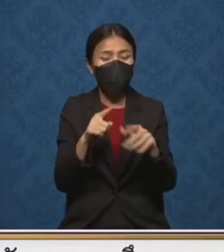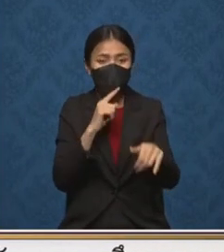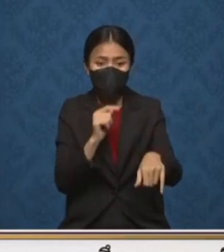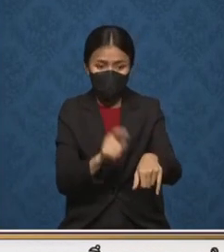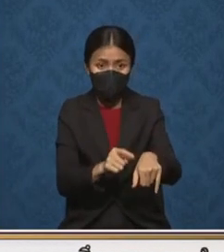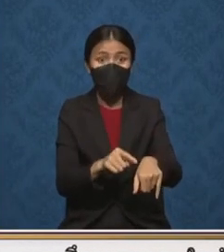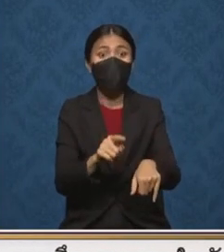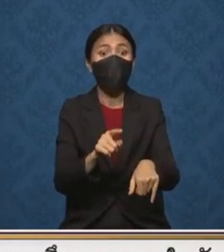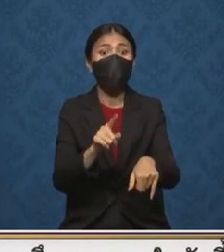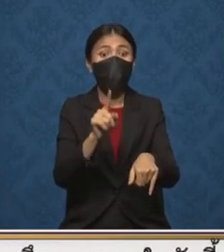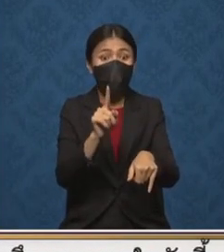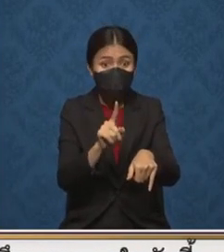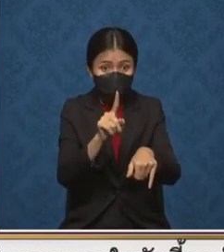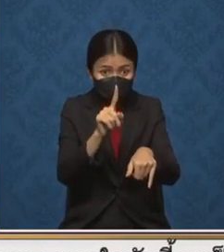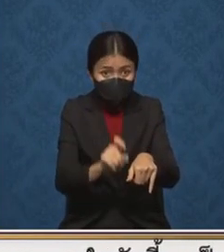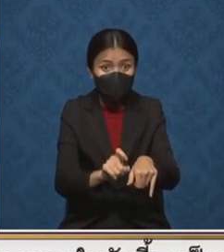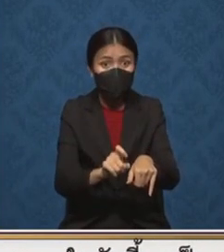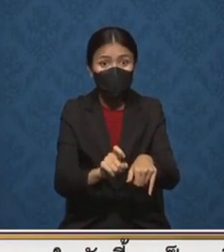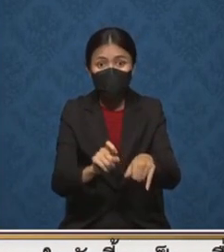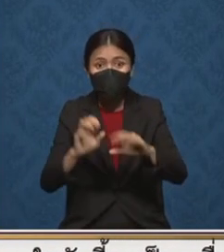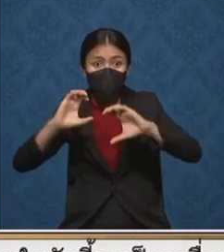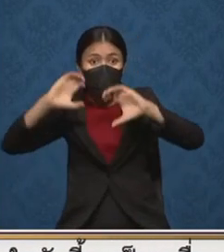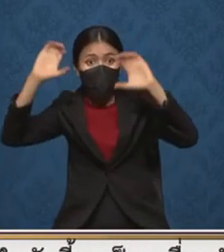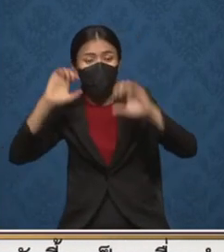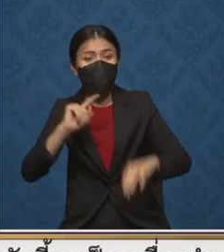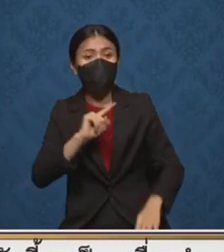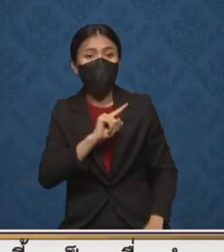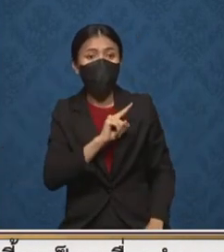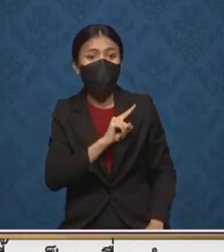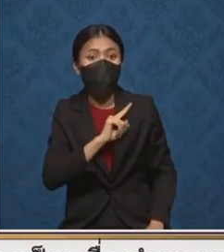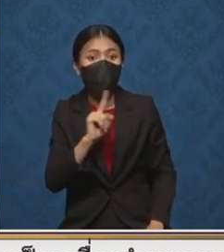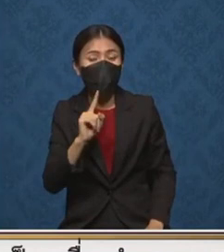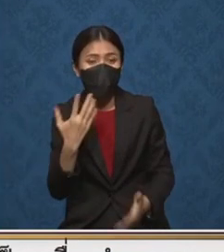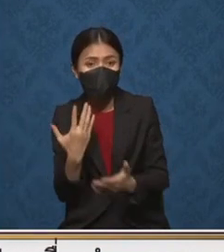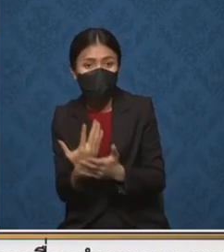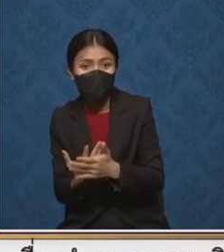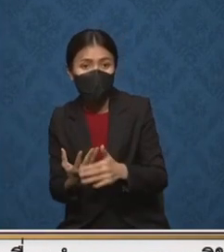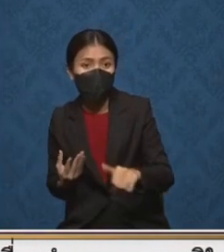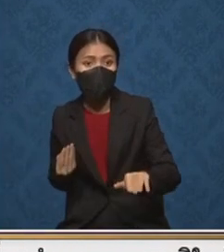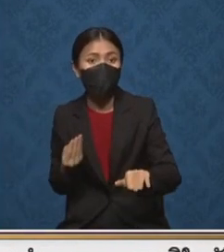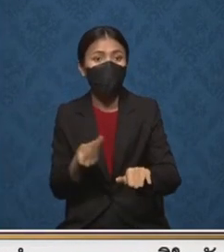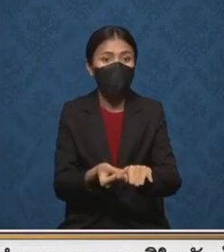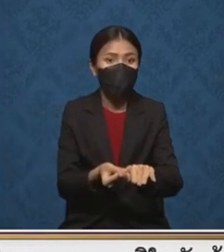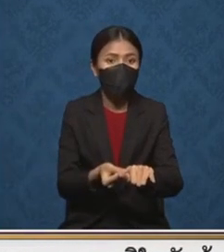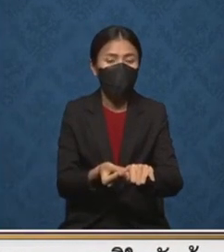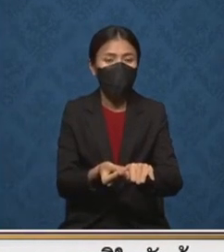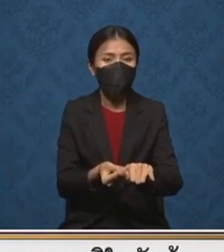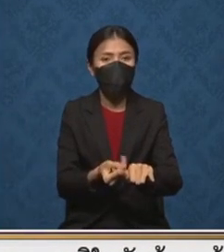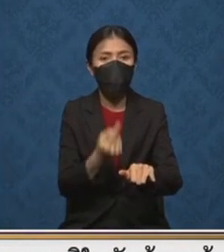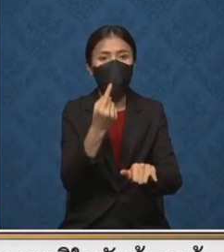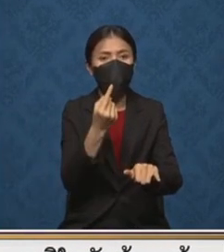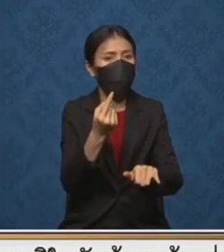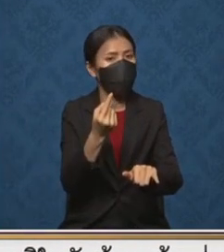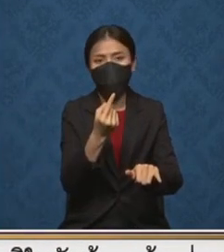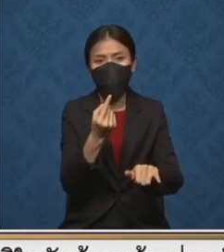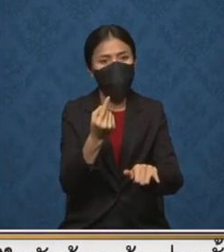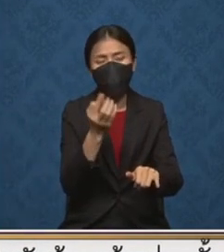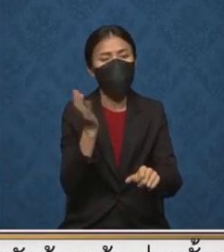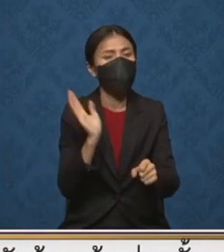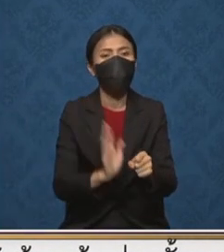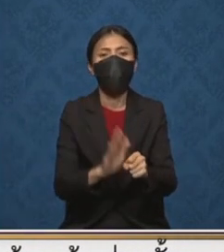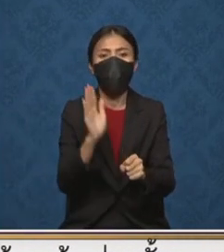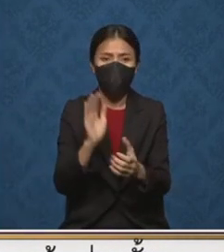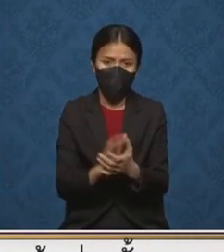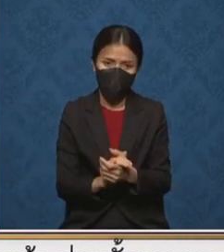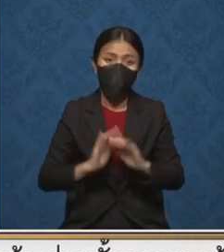แพงๆแล้วเนี่ยรัฐบาลรับผิดชอบเพียงส่วนหนึ่งผมคิดว่าไม่เพียงพออาจจะทำให้